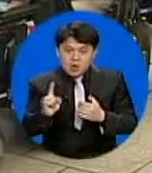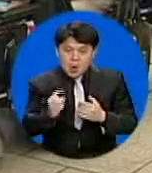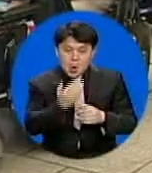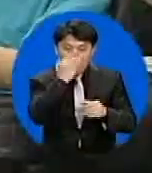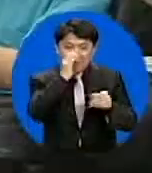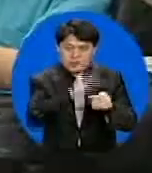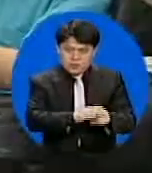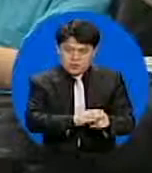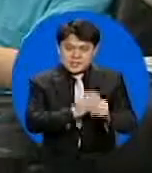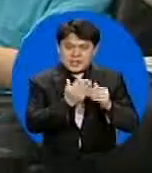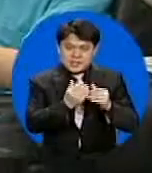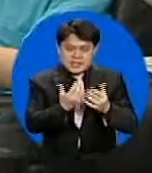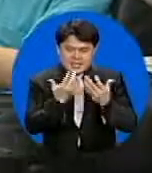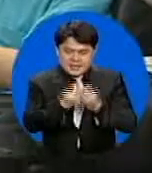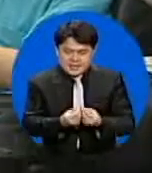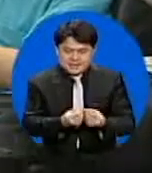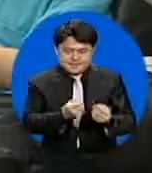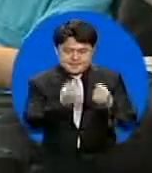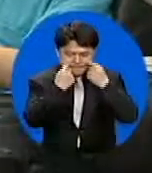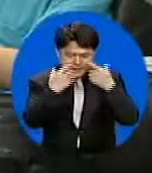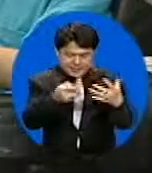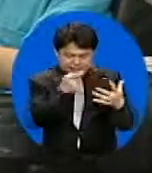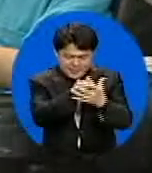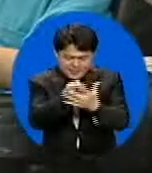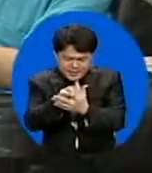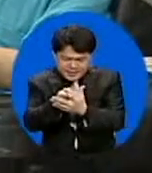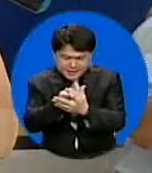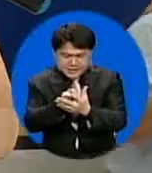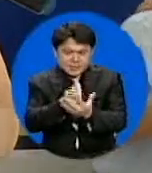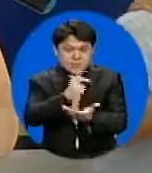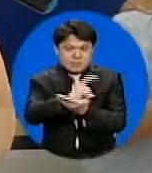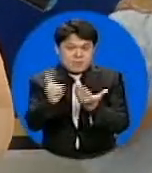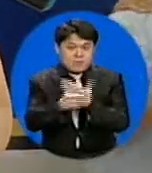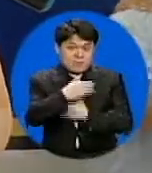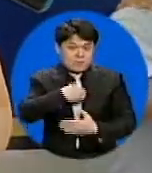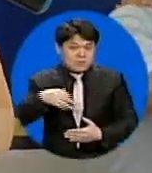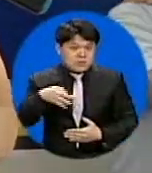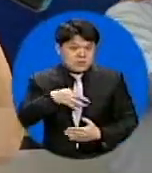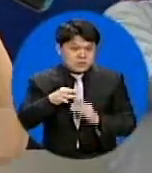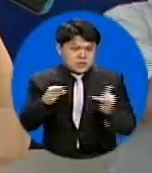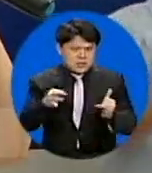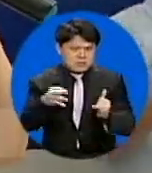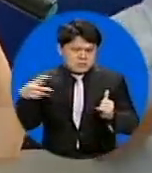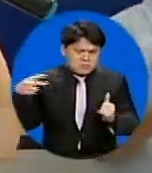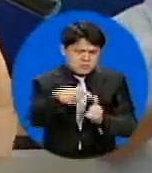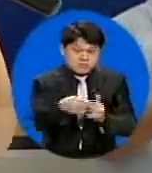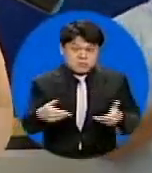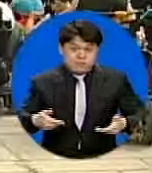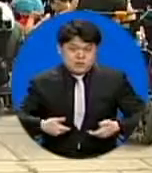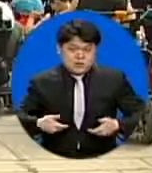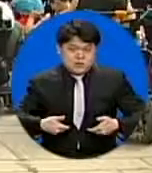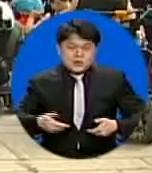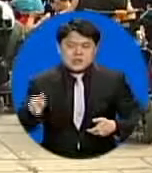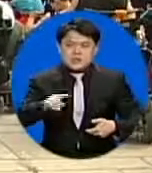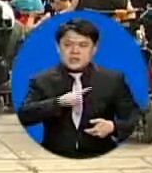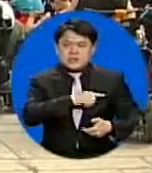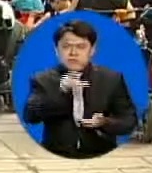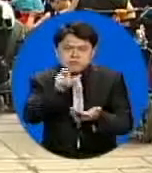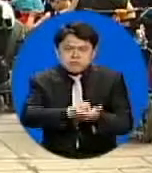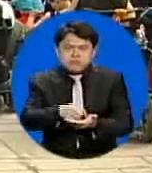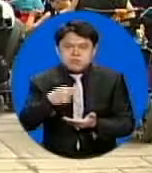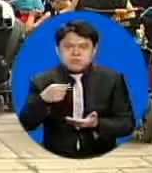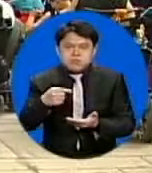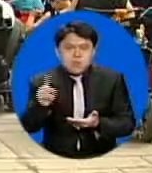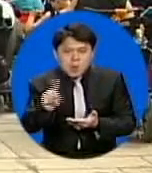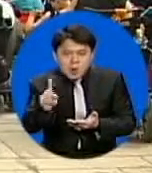그러니까 정확하게 파악을 네. 해서 좀 부당하게 수급하는 행위 당연히 이제 적발을 해야 되겠지만 가장 그 독소 조항으로 꼽힌다고 할 수 있는